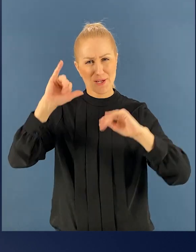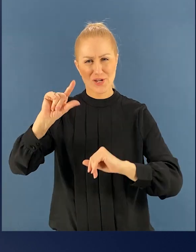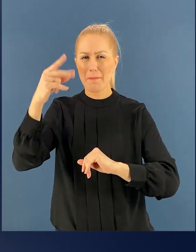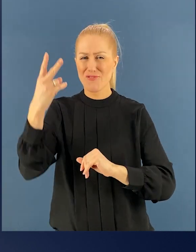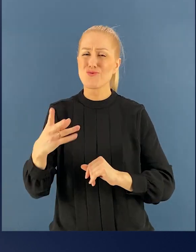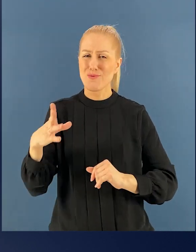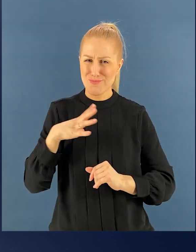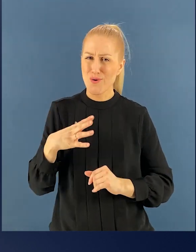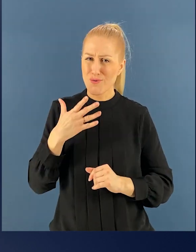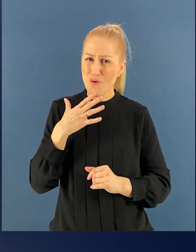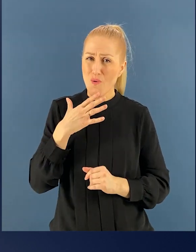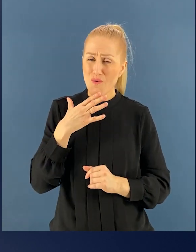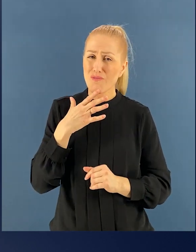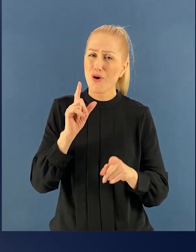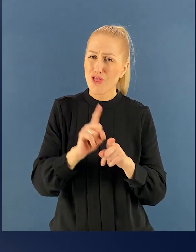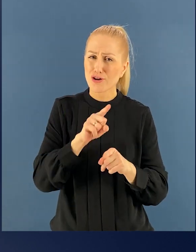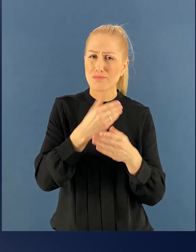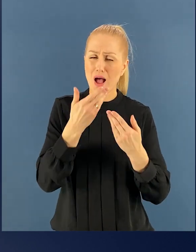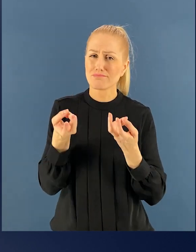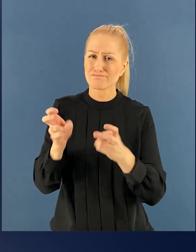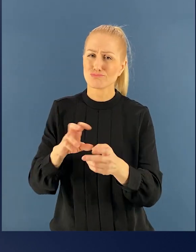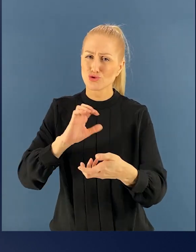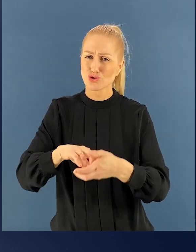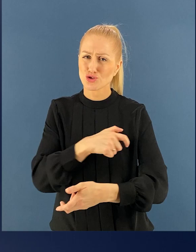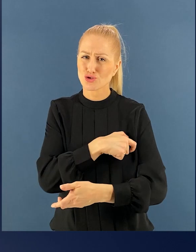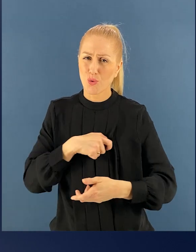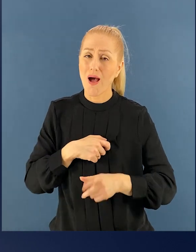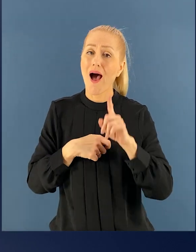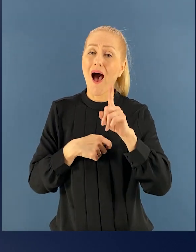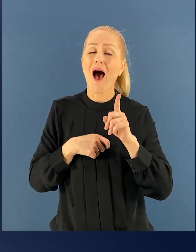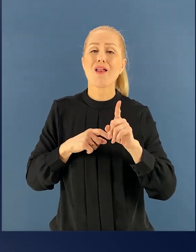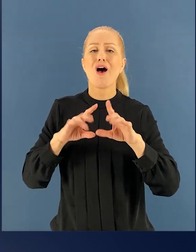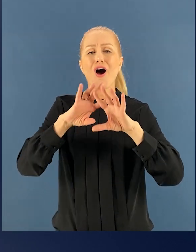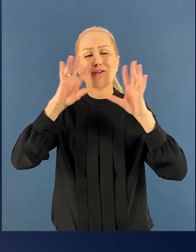co było jakby zebraniem